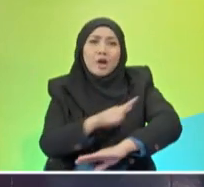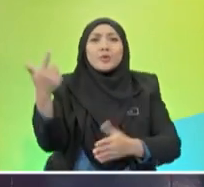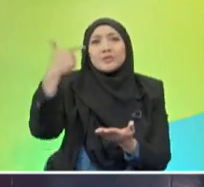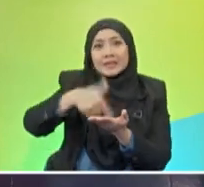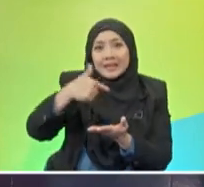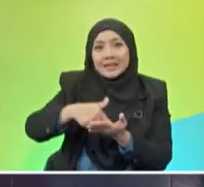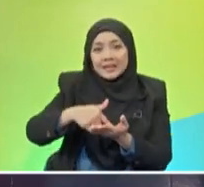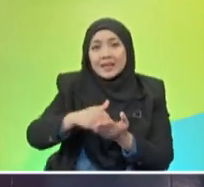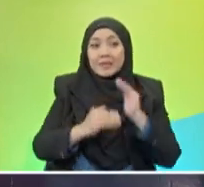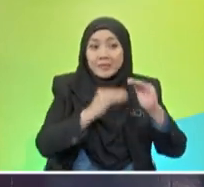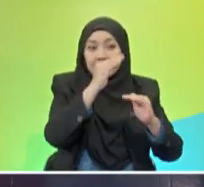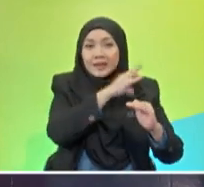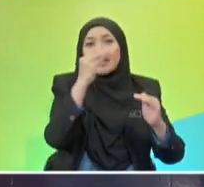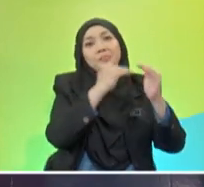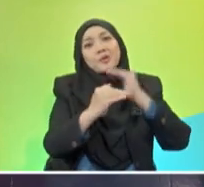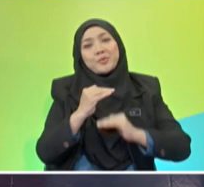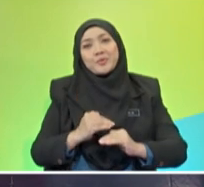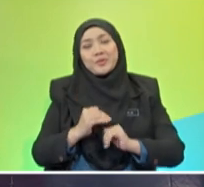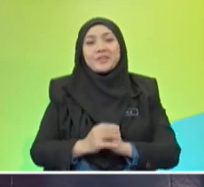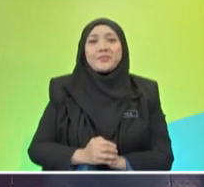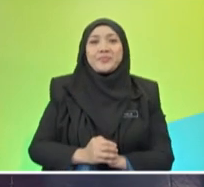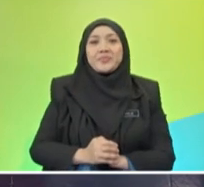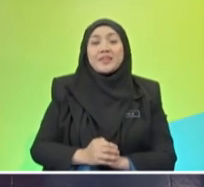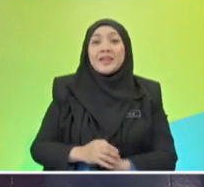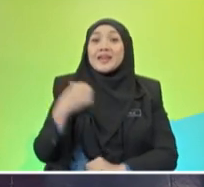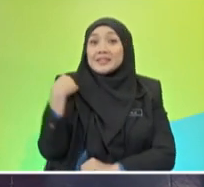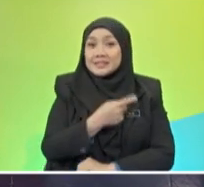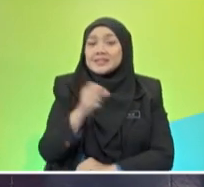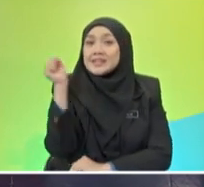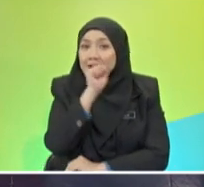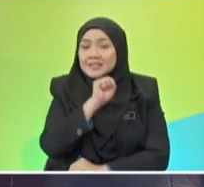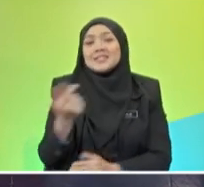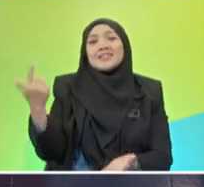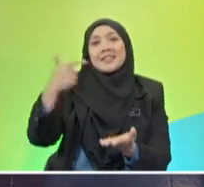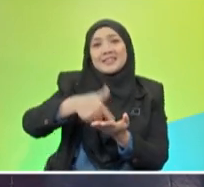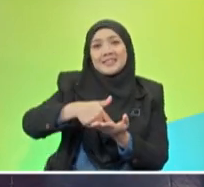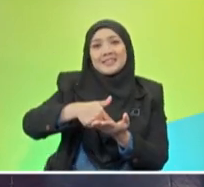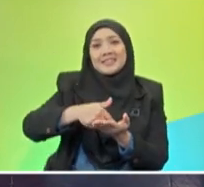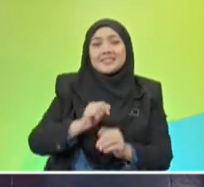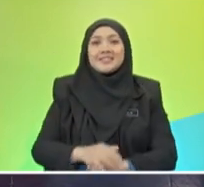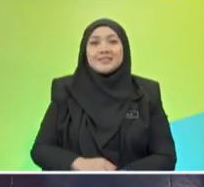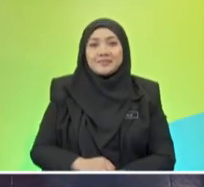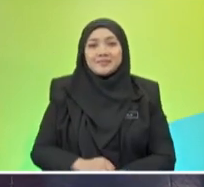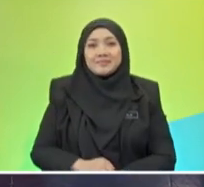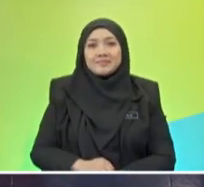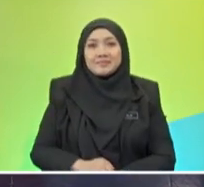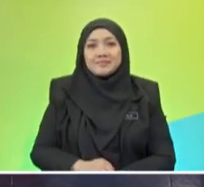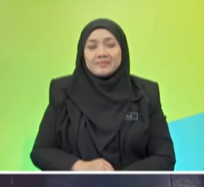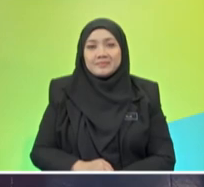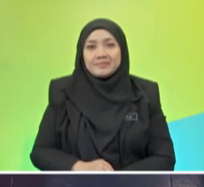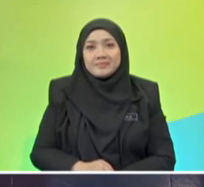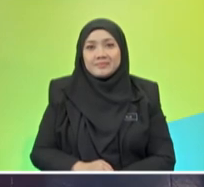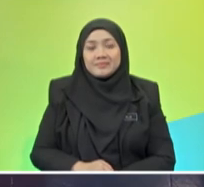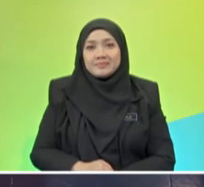Lagu menaik dan menurun boleh tak cikgu? Ya, boleh, boleh. Okey, baiklah. Apa kata kita menyanyi lagu bersama-sama? Jom. Jom. Lagu menaik